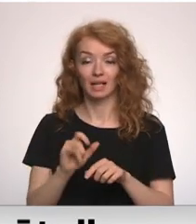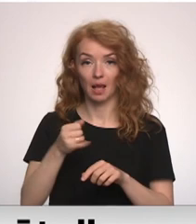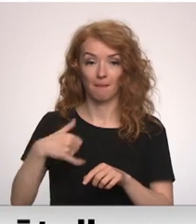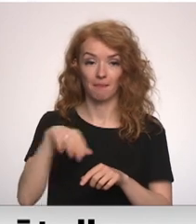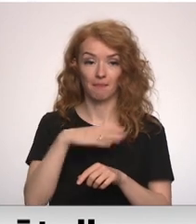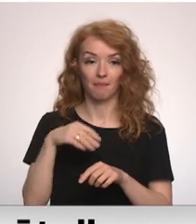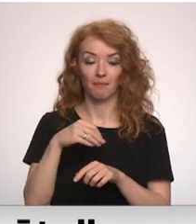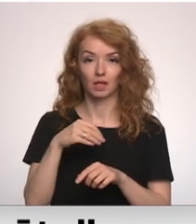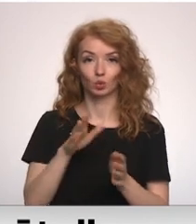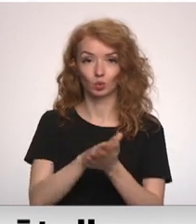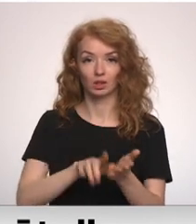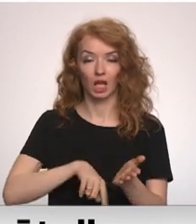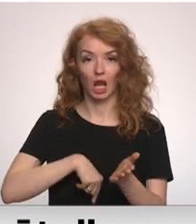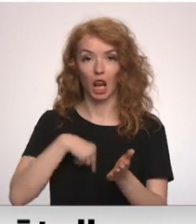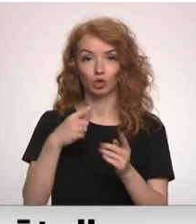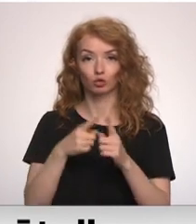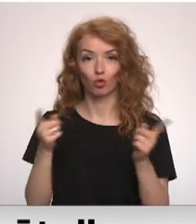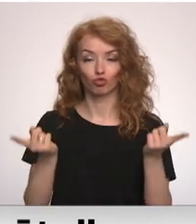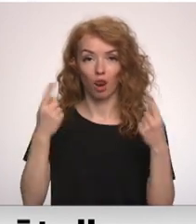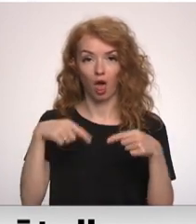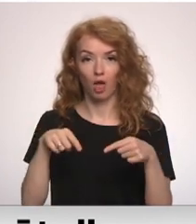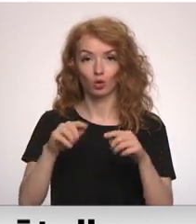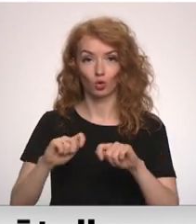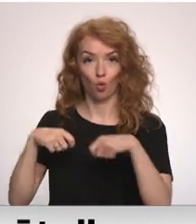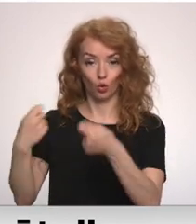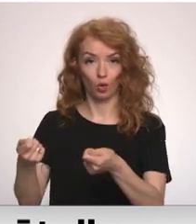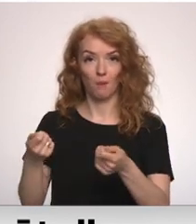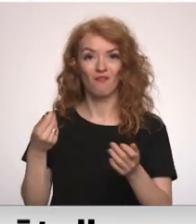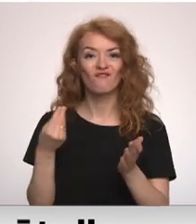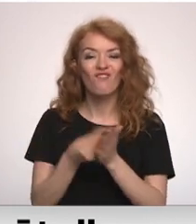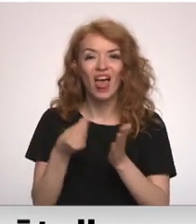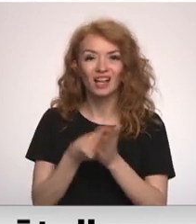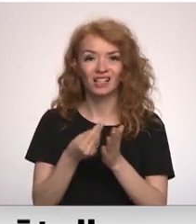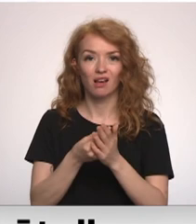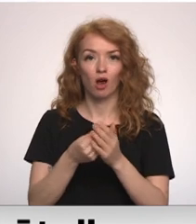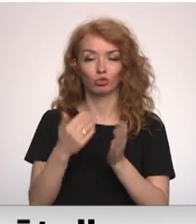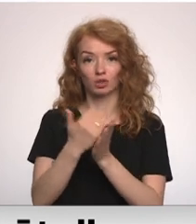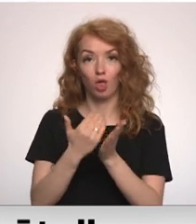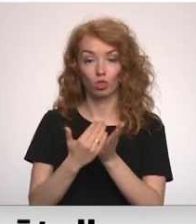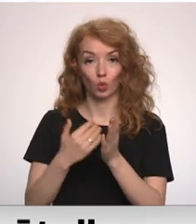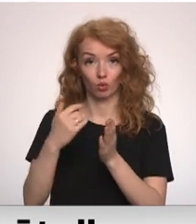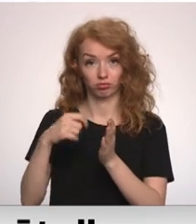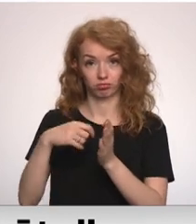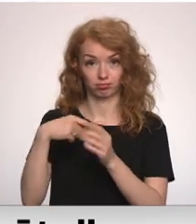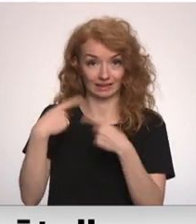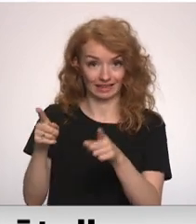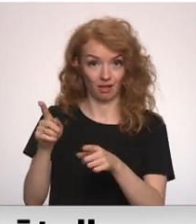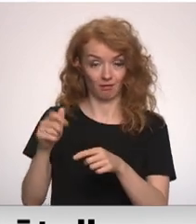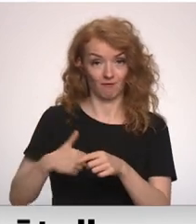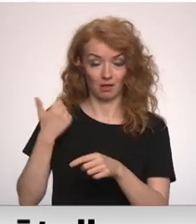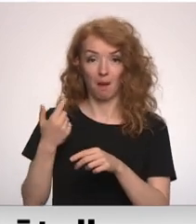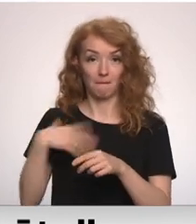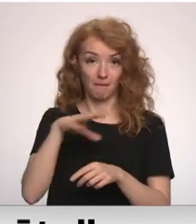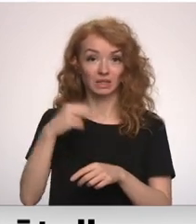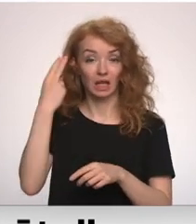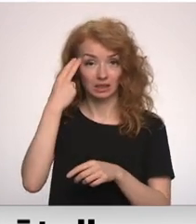es vēlreiz uzsvaru uz ilgstošu nenosakām laiku, nododam vērtīgāko saturu kādam citam, mēs riskējam, ka